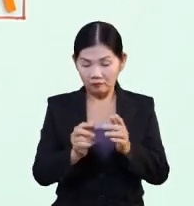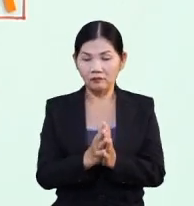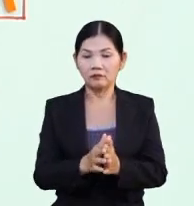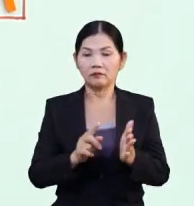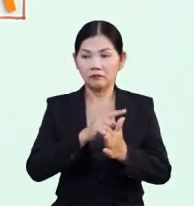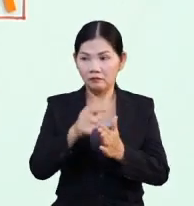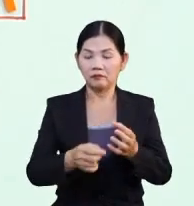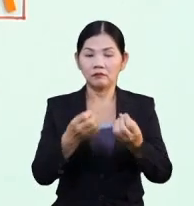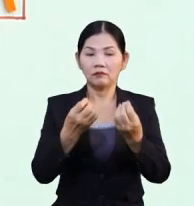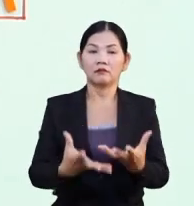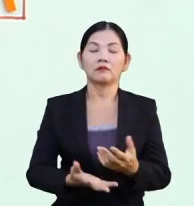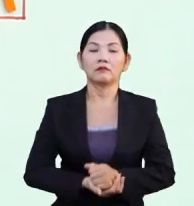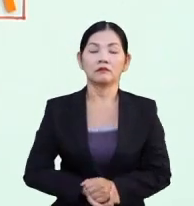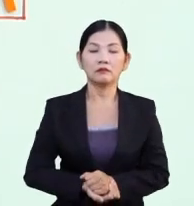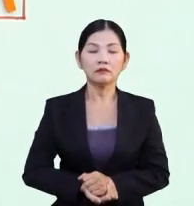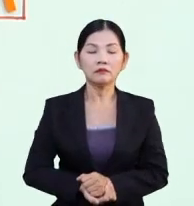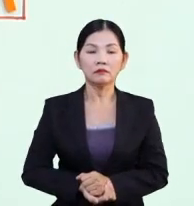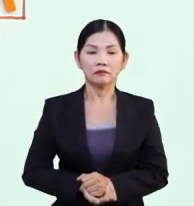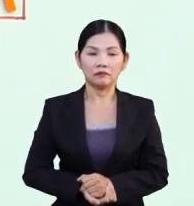វិញផ្ដល់ផលសណ្ដែកបានប៉ុន្មានគីឡូក្រាមគាត់ណា